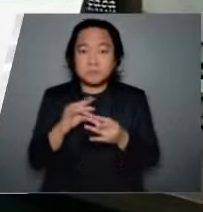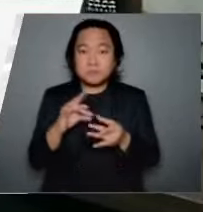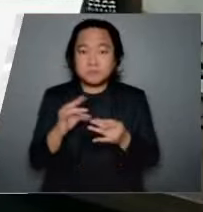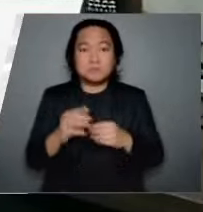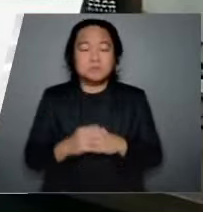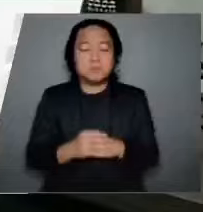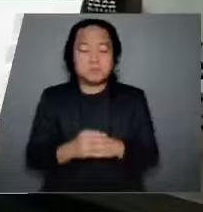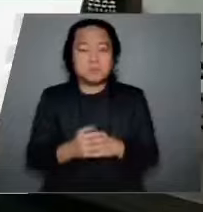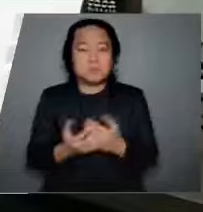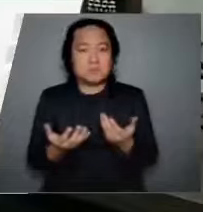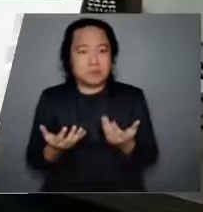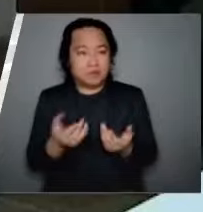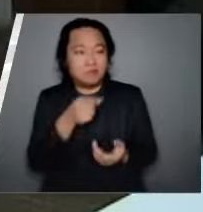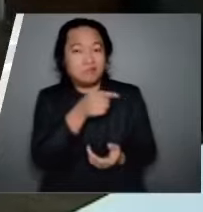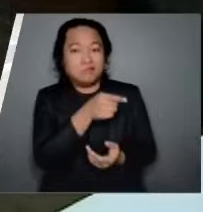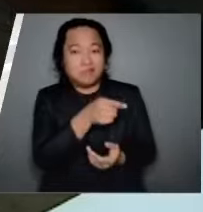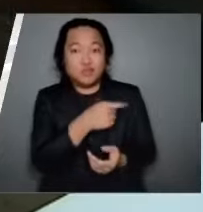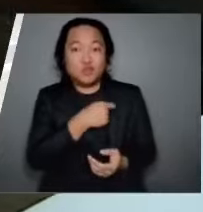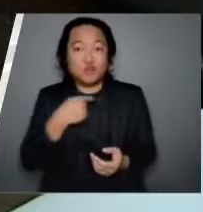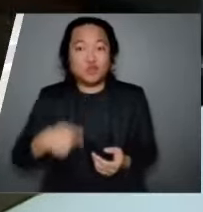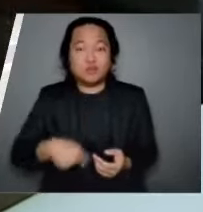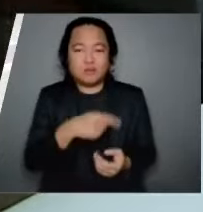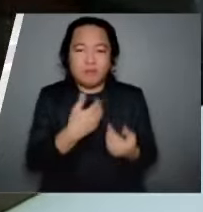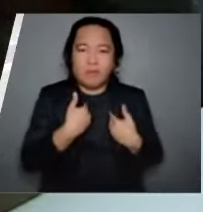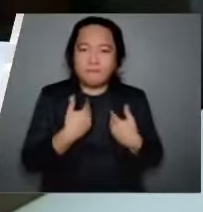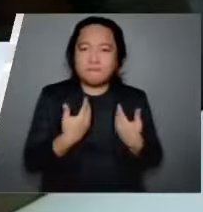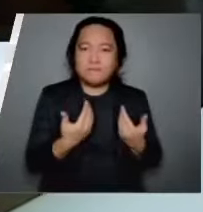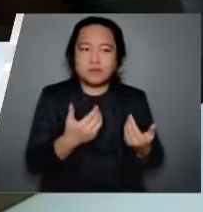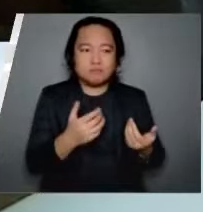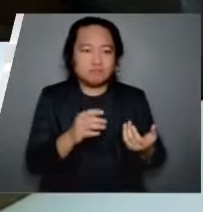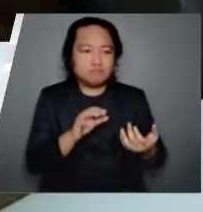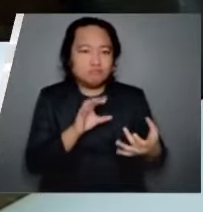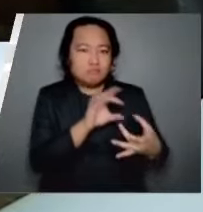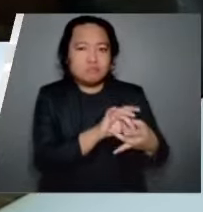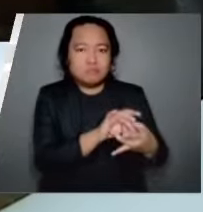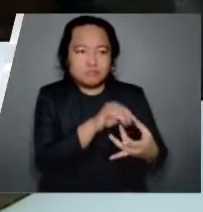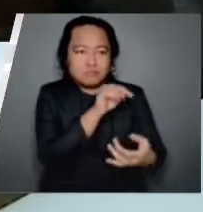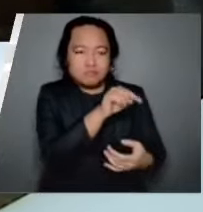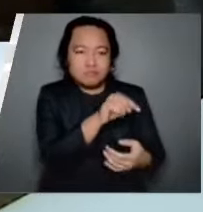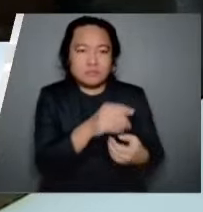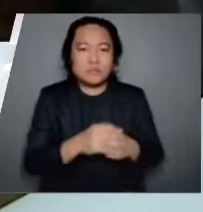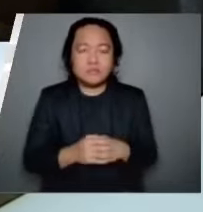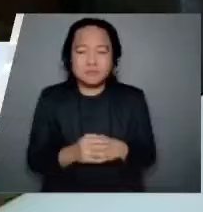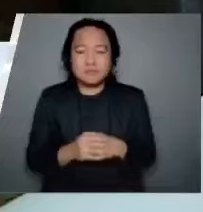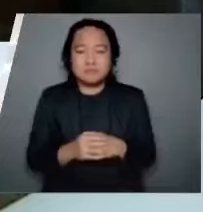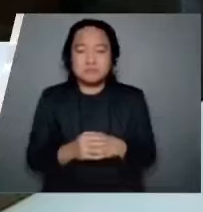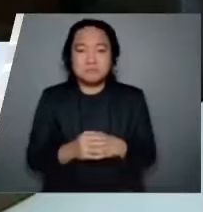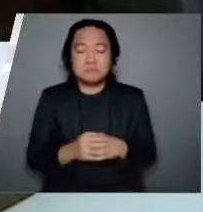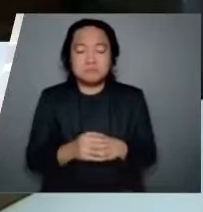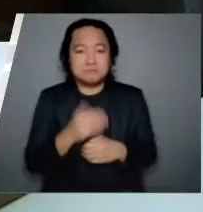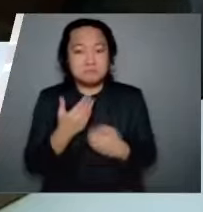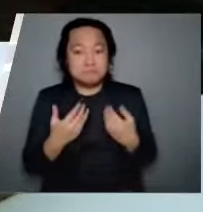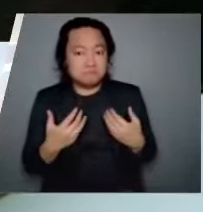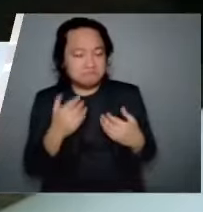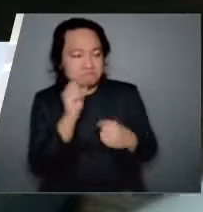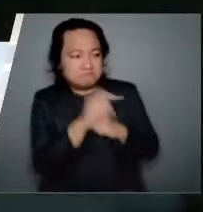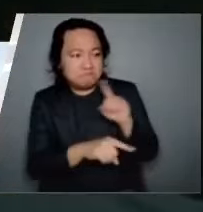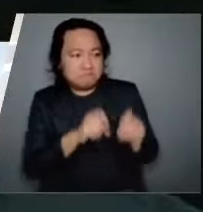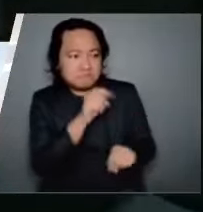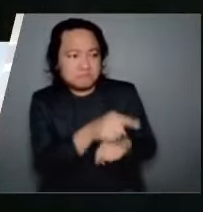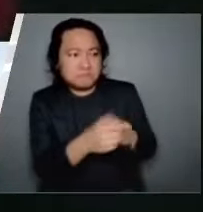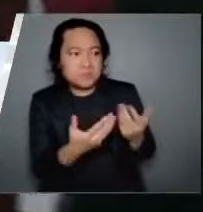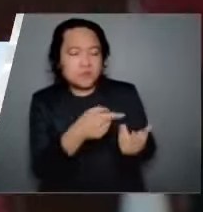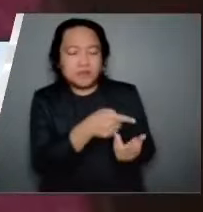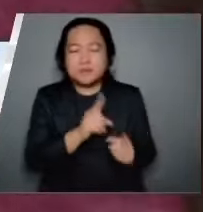pack the parcels to send it out. Tumangging magsalita sa harap ng kamera ang banyagang suspect na naharap sa mga reklamong qualified theft,